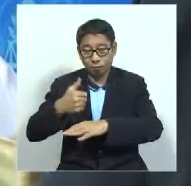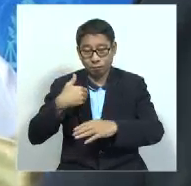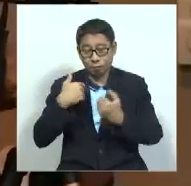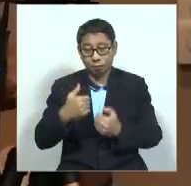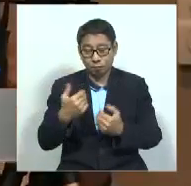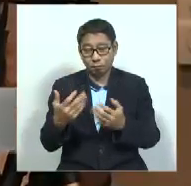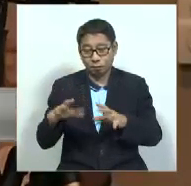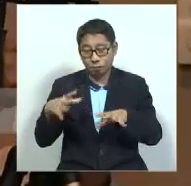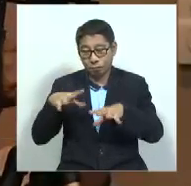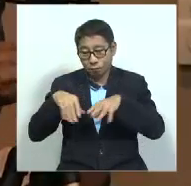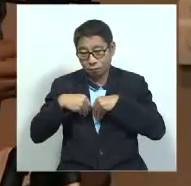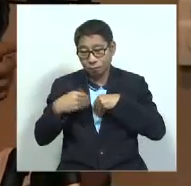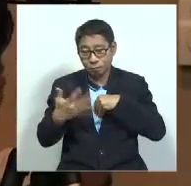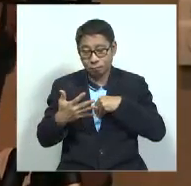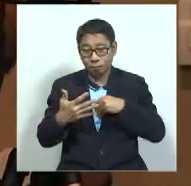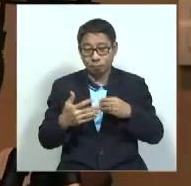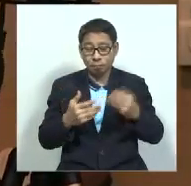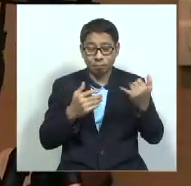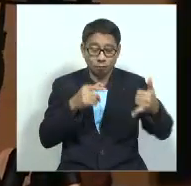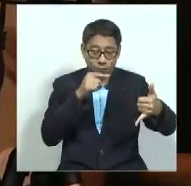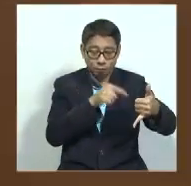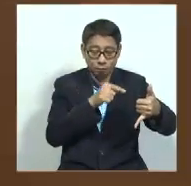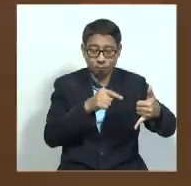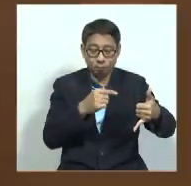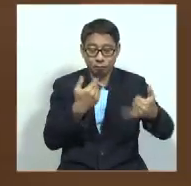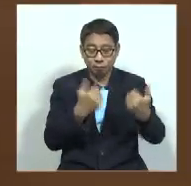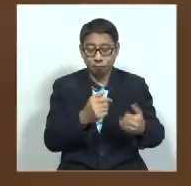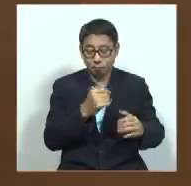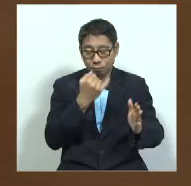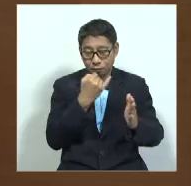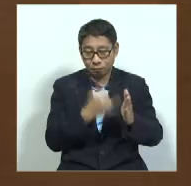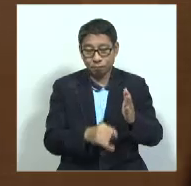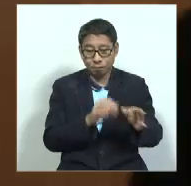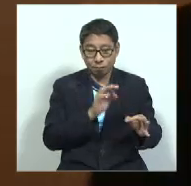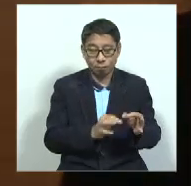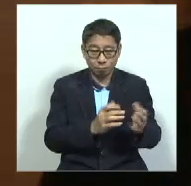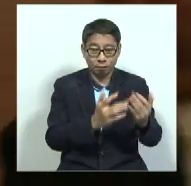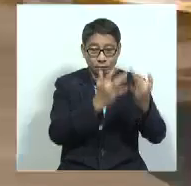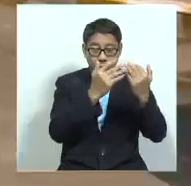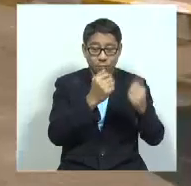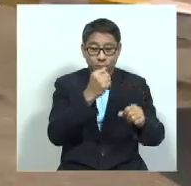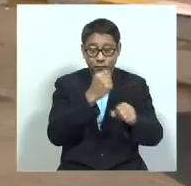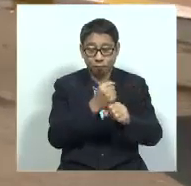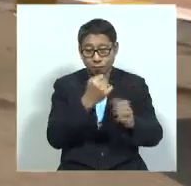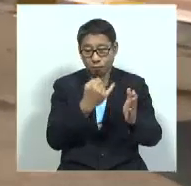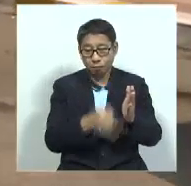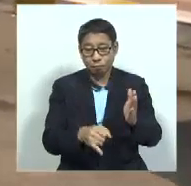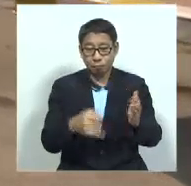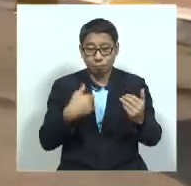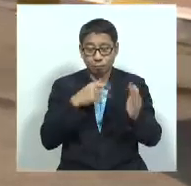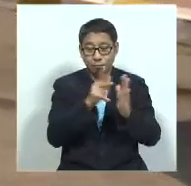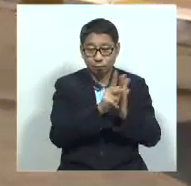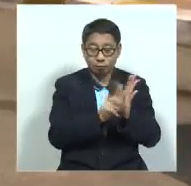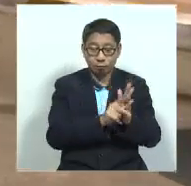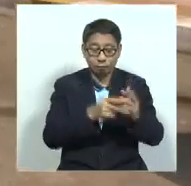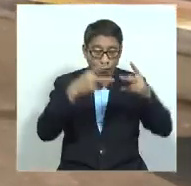ข้าแต่ของฮาคิมเนี่ยไม่ใช่เรื่องการเมืองเป็นข้อหาทางอาญาเพราะฉะนั้นเนี่ยนะครับมันเข้าข่ายเรื่องของการ